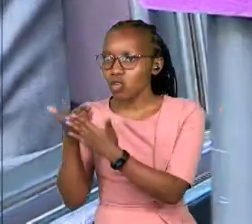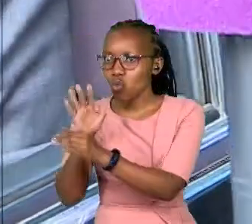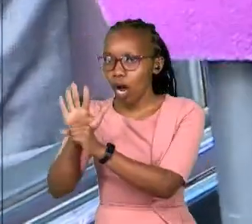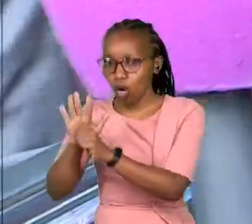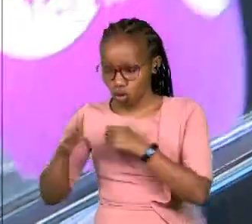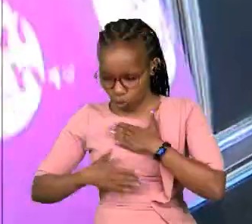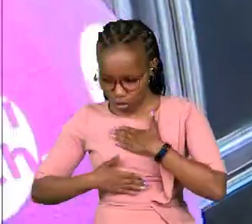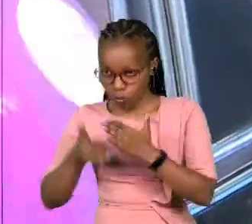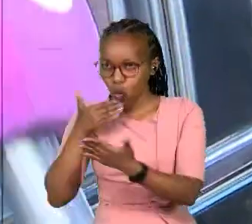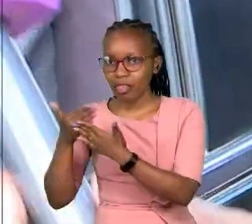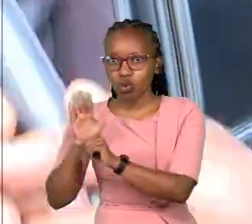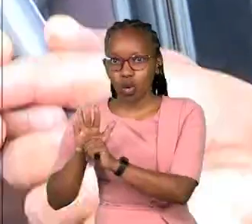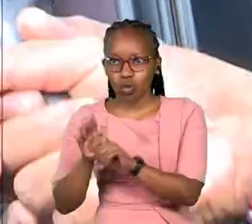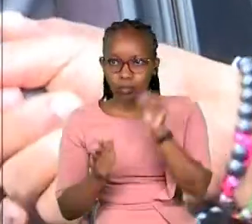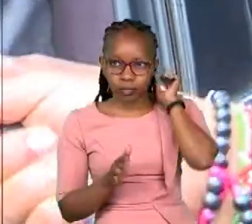Nashukuru sana.